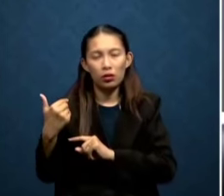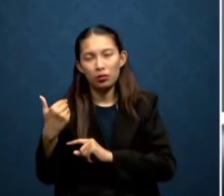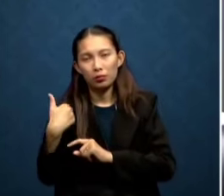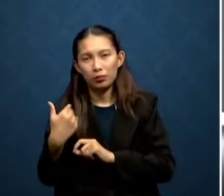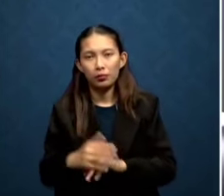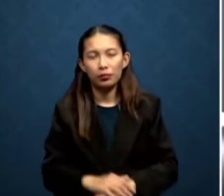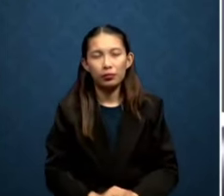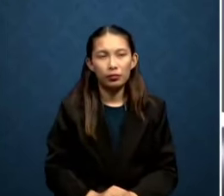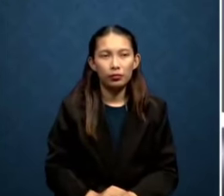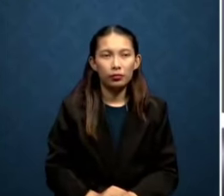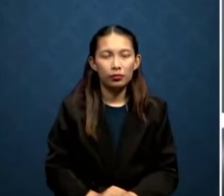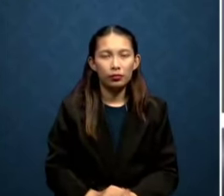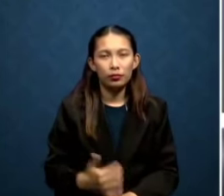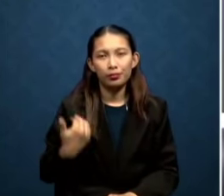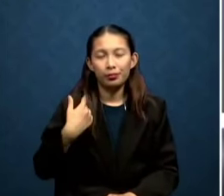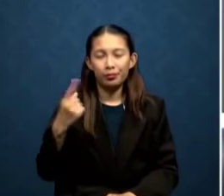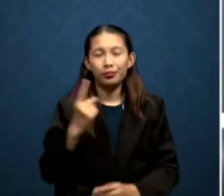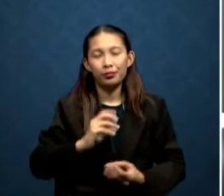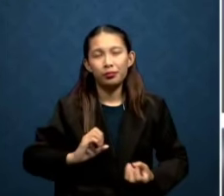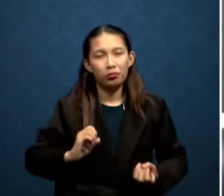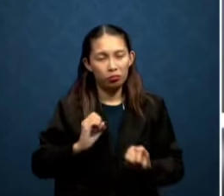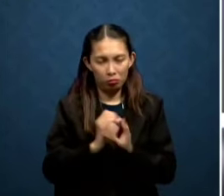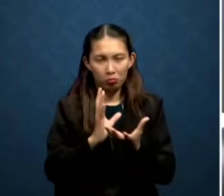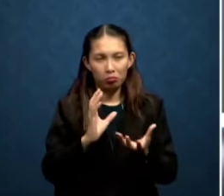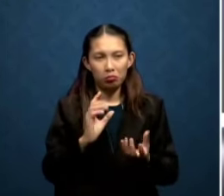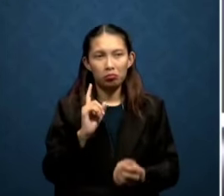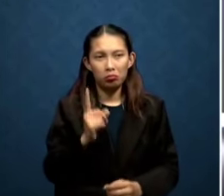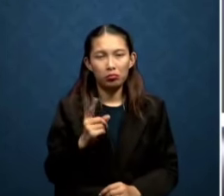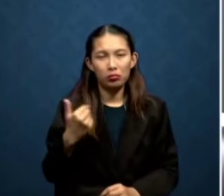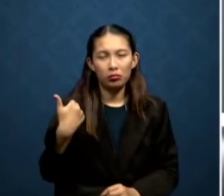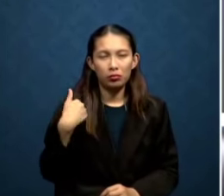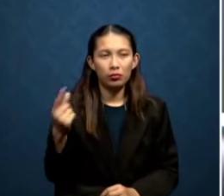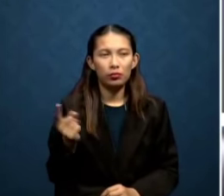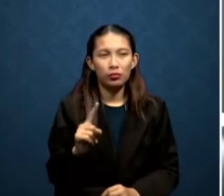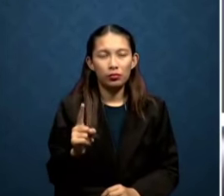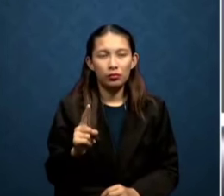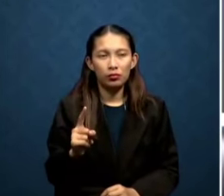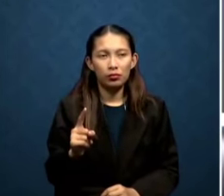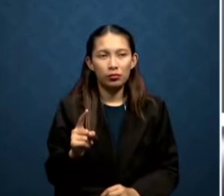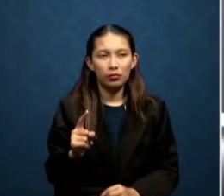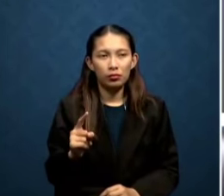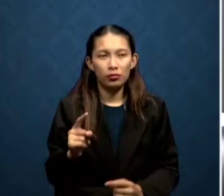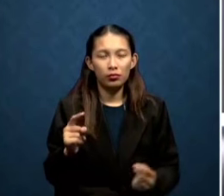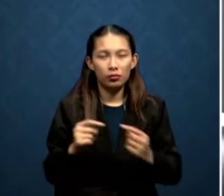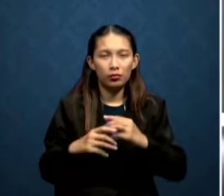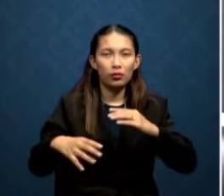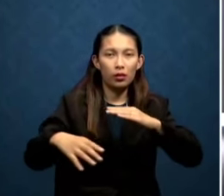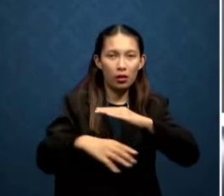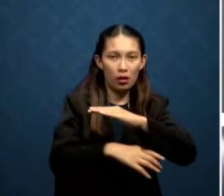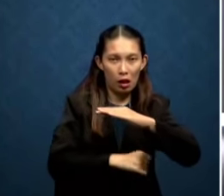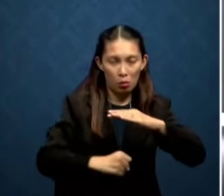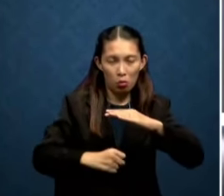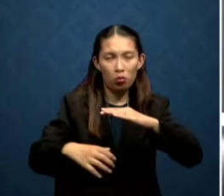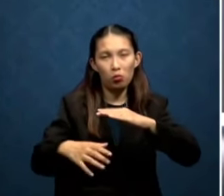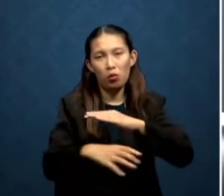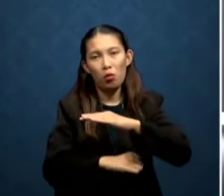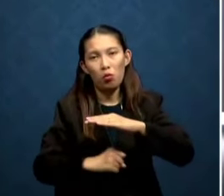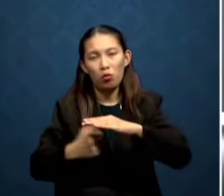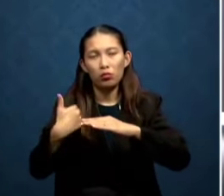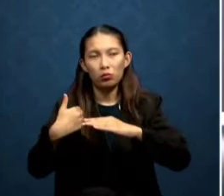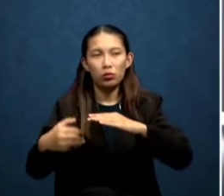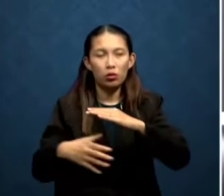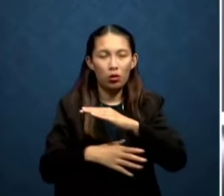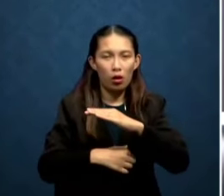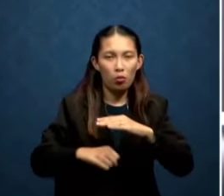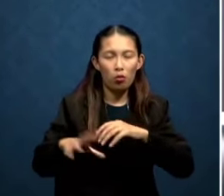ในพื้นที่ 5จังหวัดชายแดนภาคใต้ได้รับความเดือดร้อนจากการถูกผู้ติดยาเสพติดขโมยทรัพย์สินและผลผลิตทางการเกษตรโดยเกษตรกรในพื้นที่